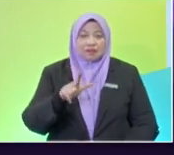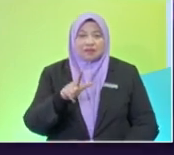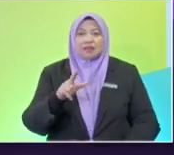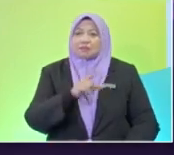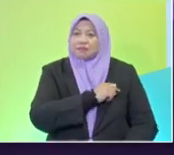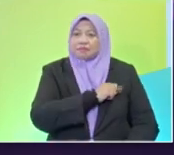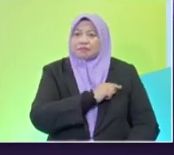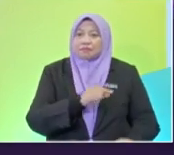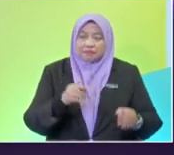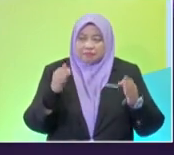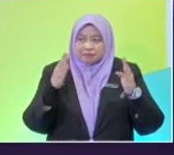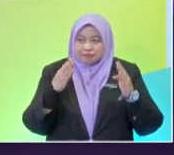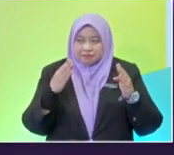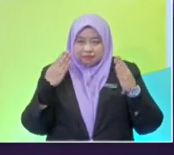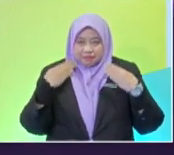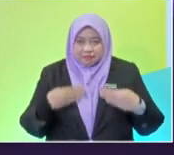cucu saja